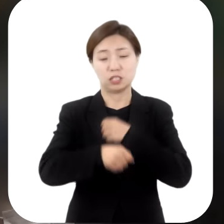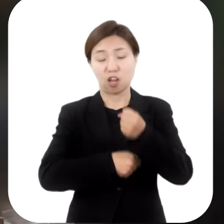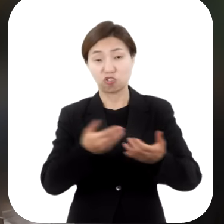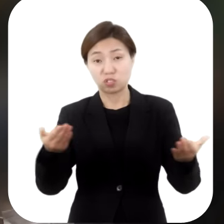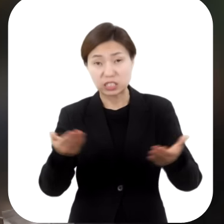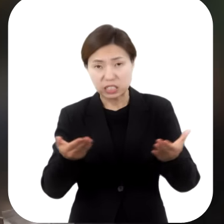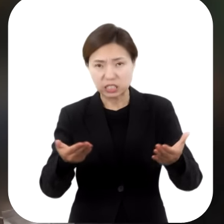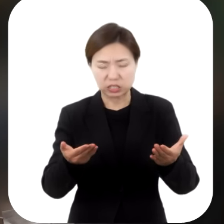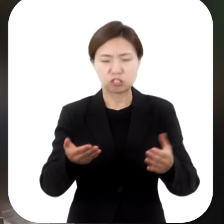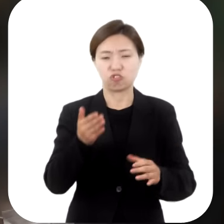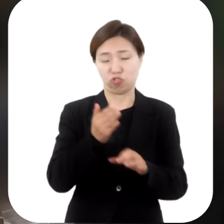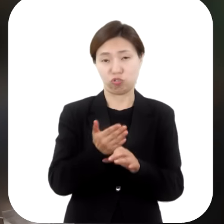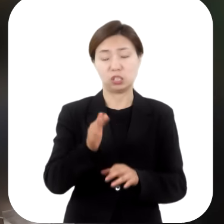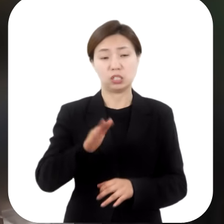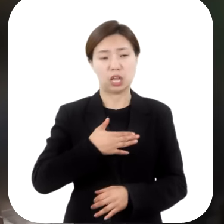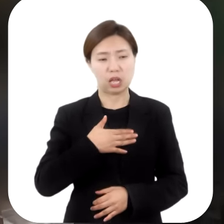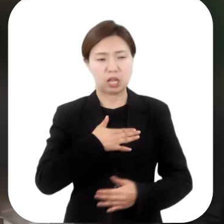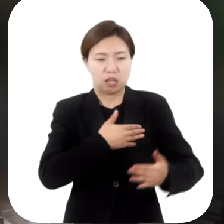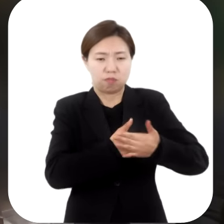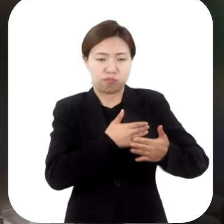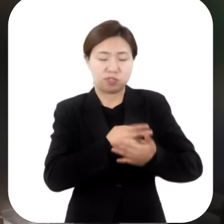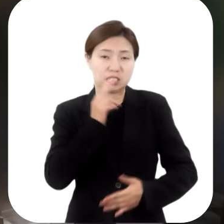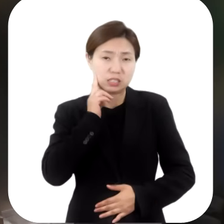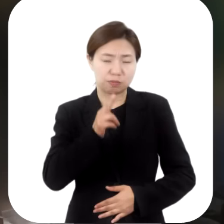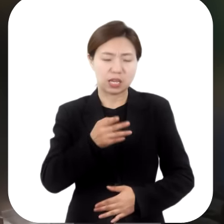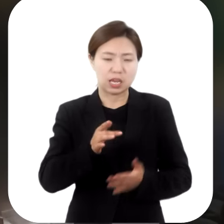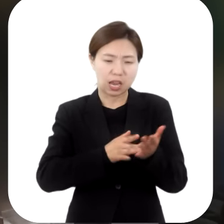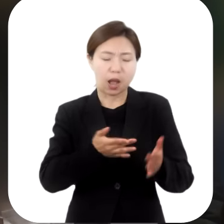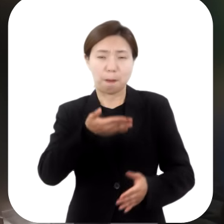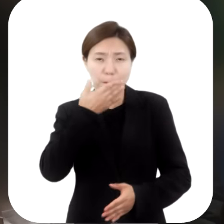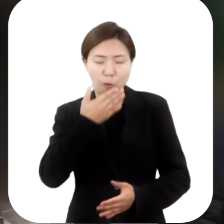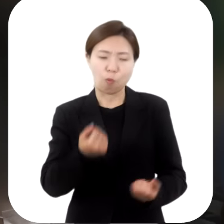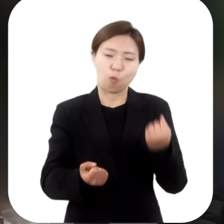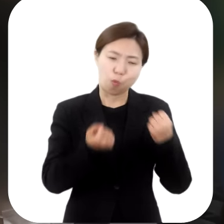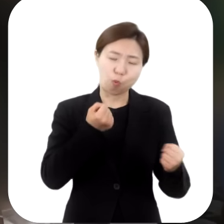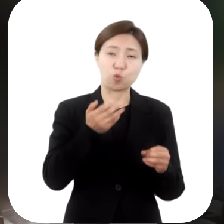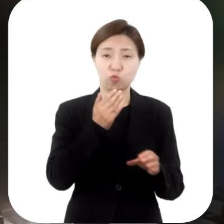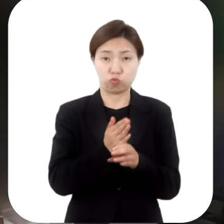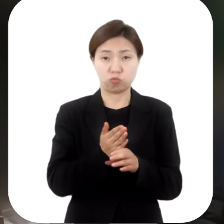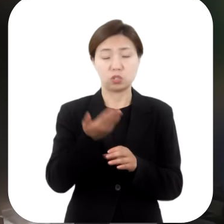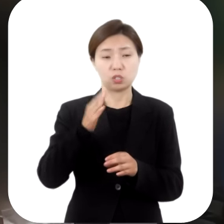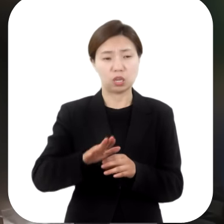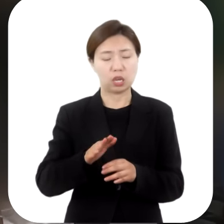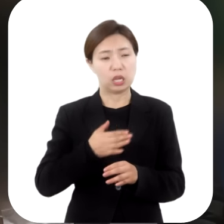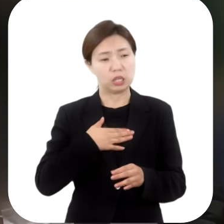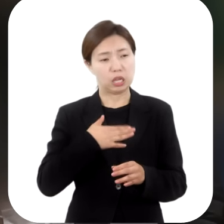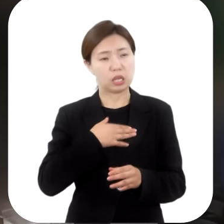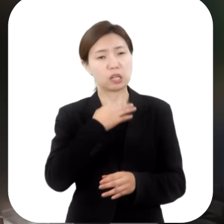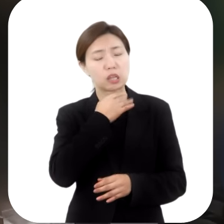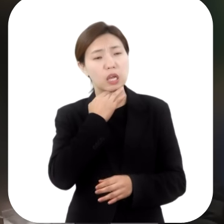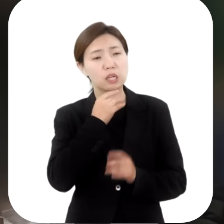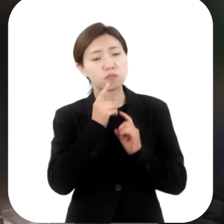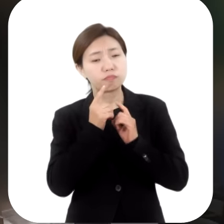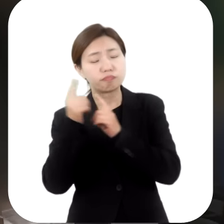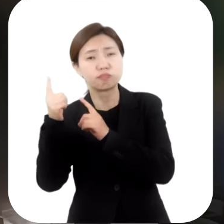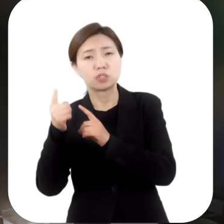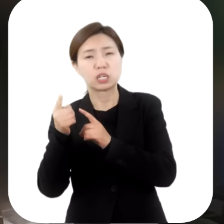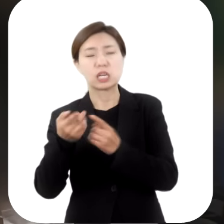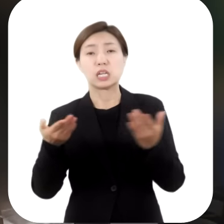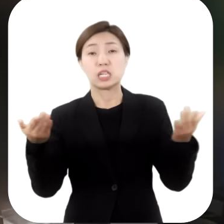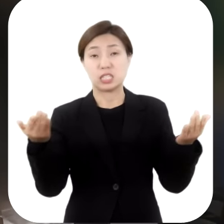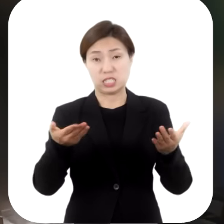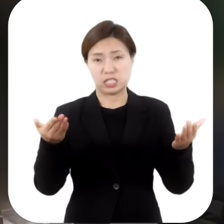일하며 운동도 열심히 하고 약도 먹으며 살아가고 있습니다. 그런데 나이가 들수록 일자리가 줄어든다는